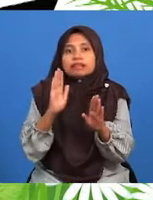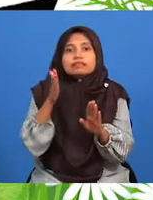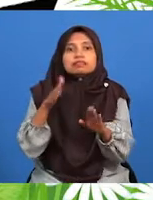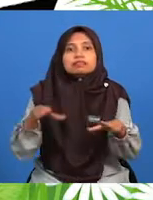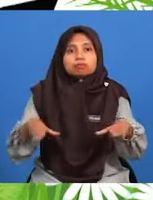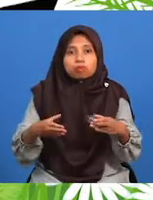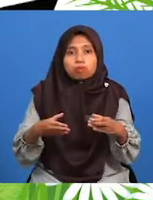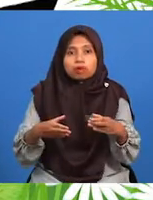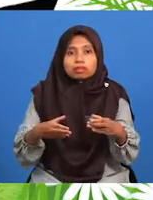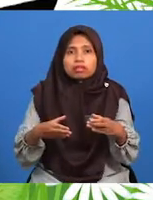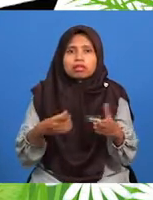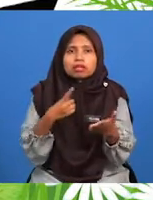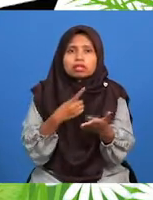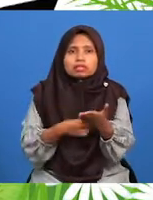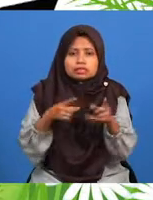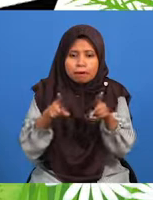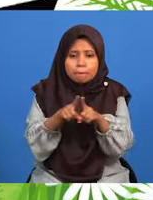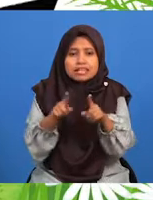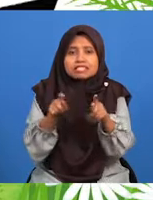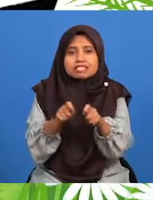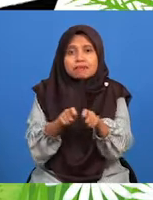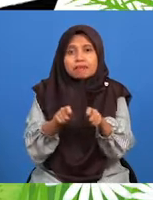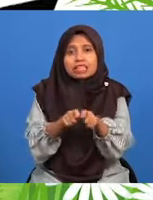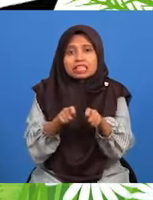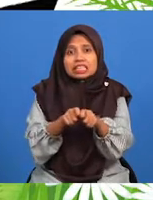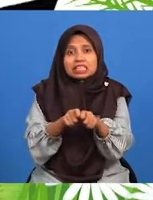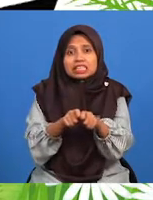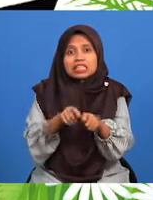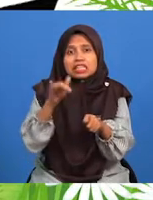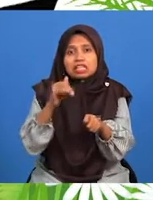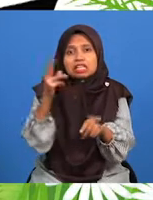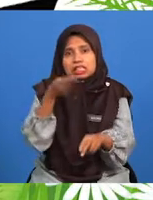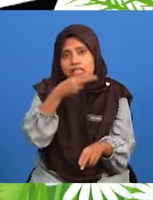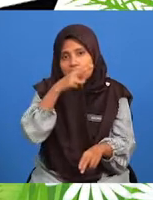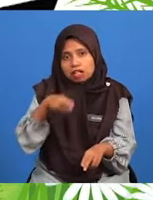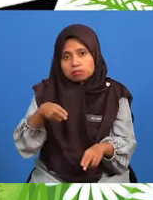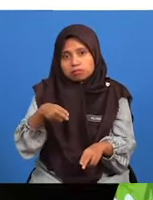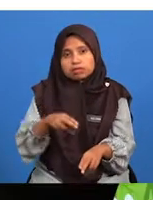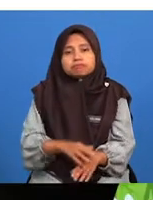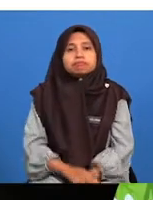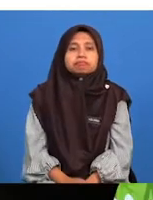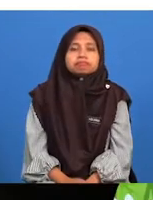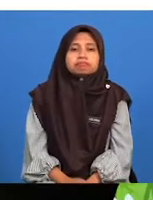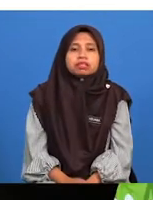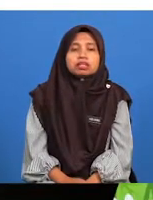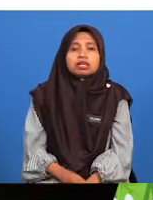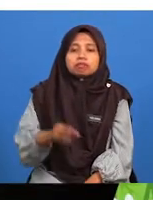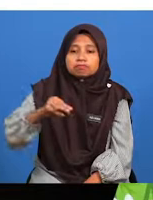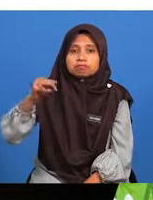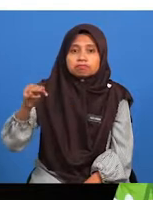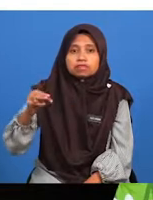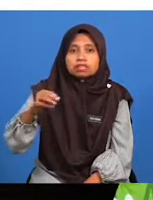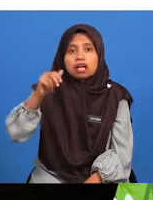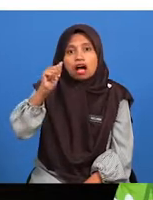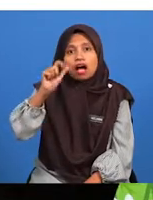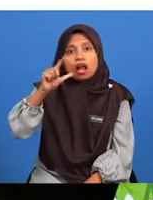membuat perumpamaan dengan sesuatu yang diharamkan syarak. Murid-murid,